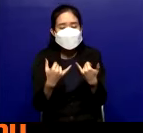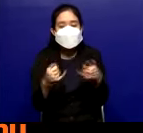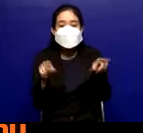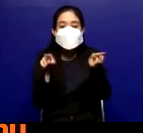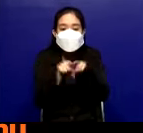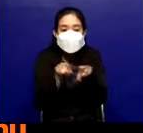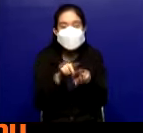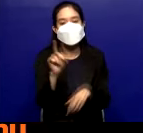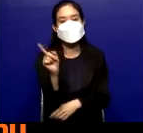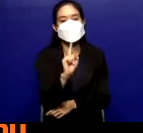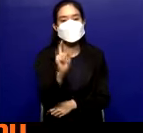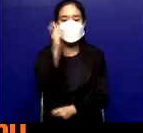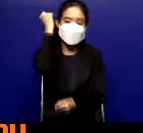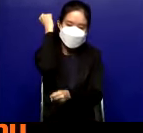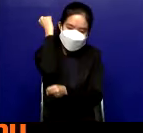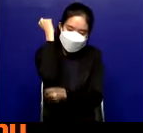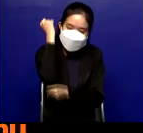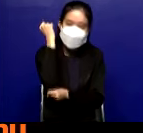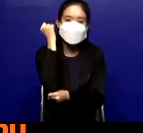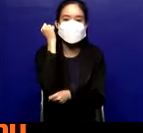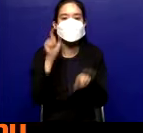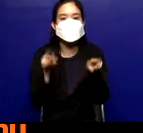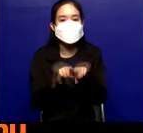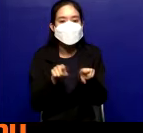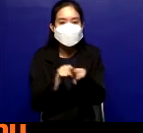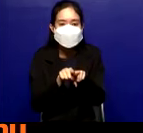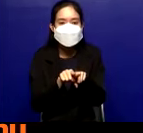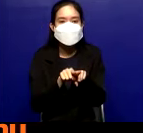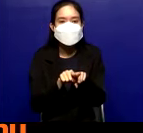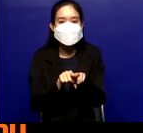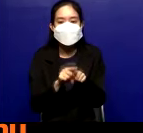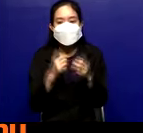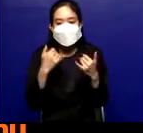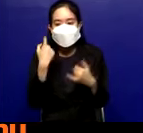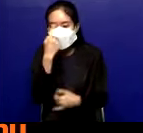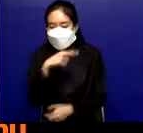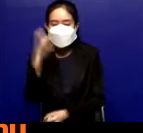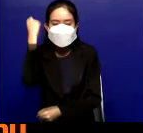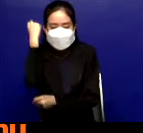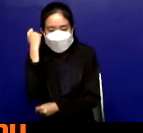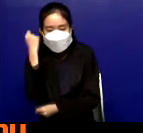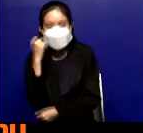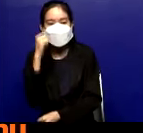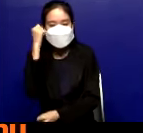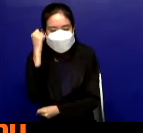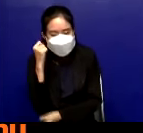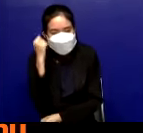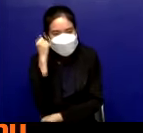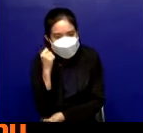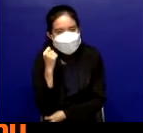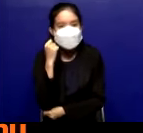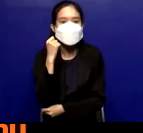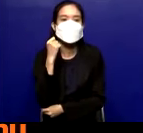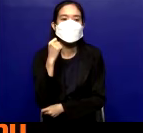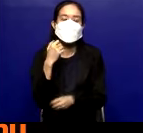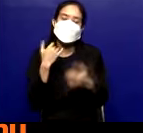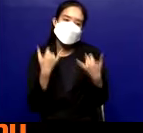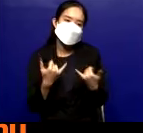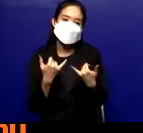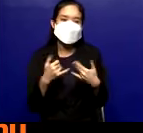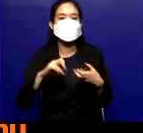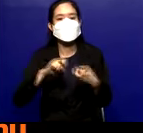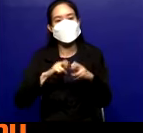าค่ะไอ้ที่จนอยู่แล้วก็ยิ่งจนขึ้นไปอีกคนที่เคยเป็นชนชั้นกลางก็อาจจะกลายเป็นคนจนในไม่ช้